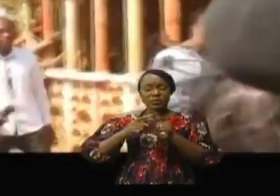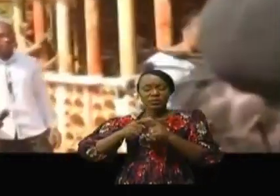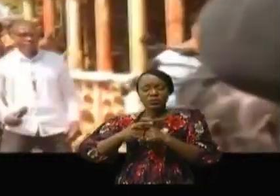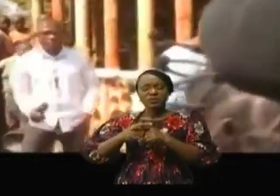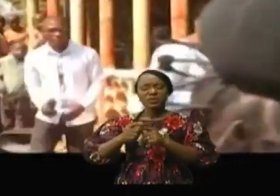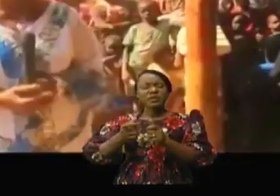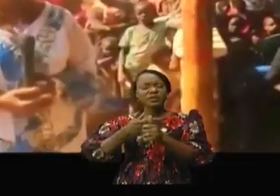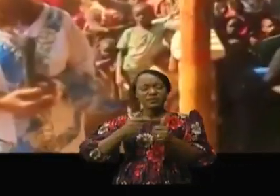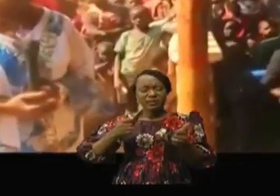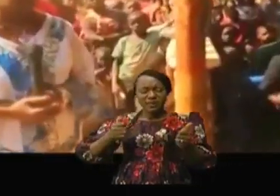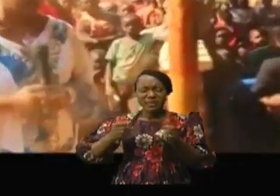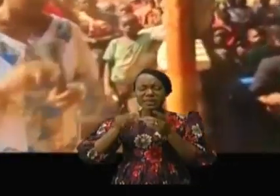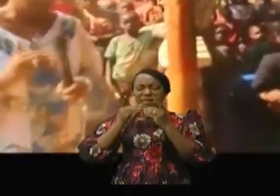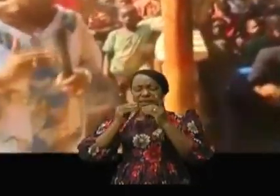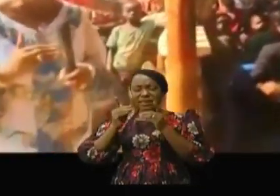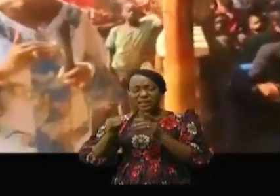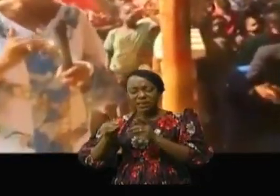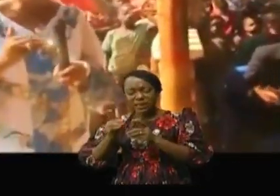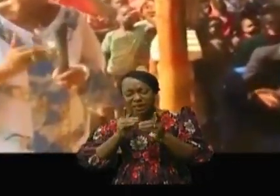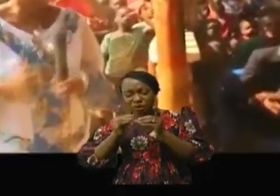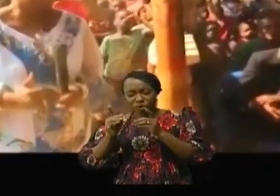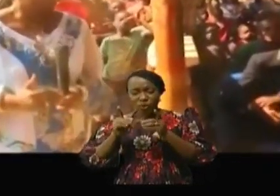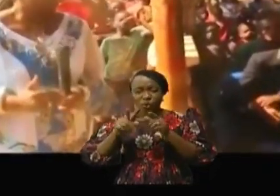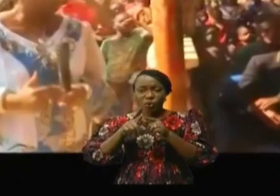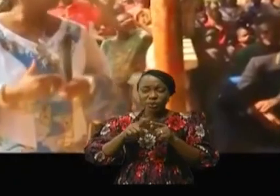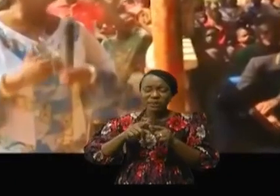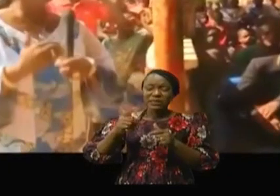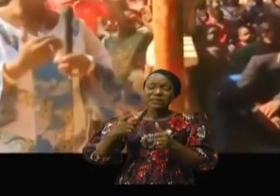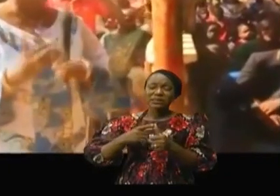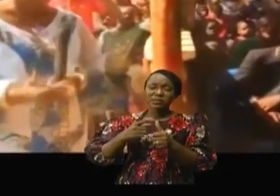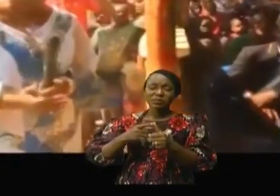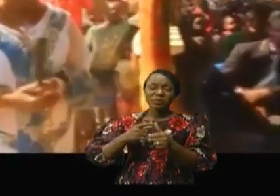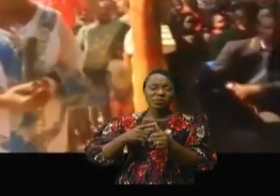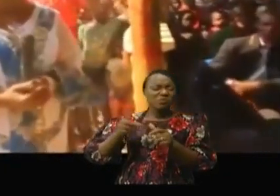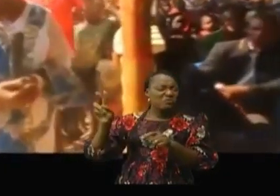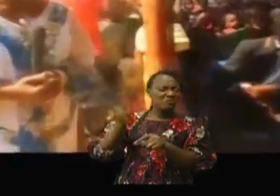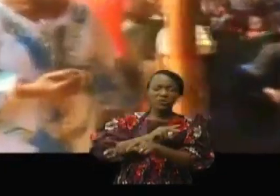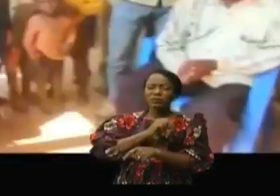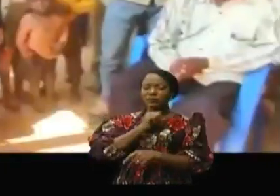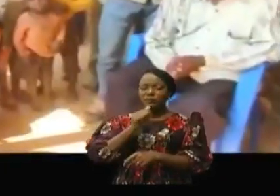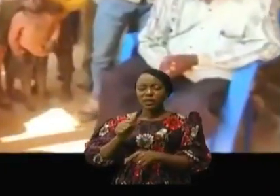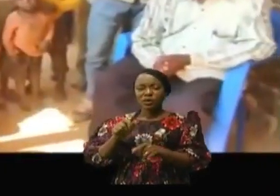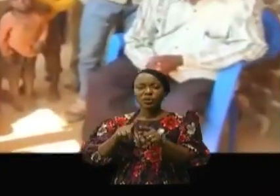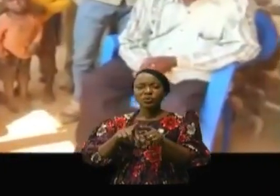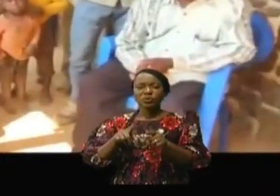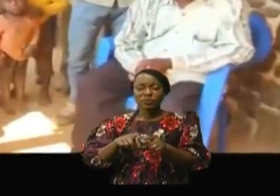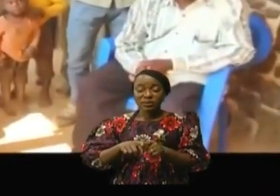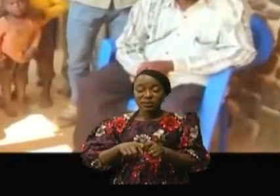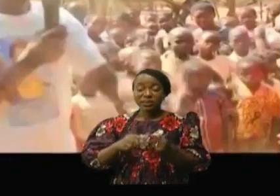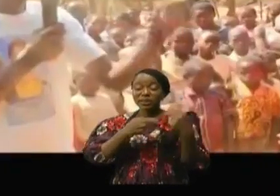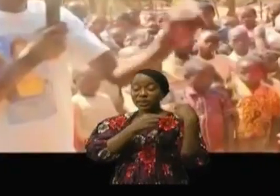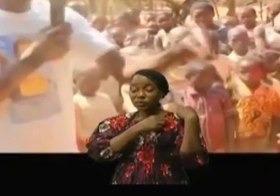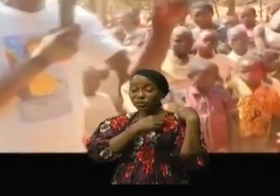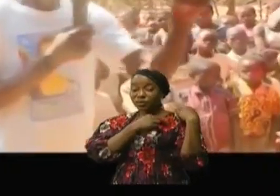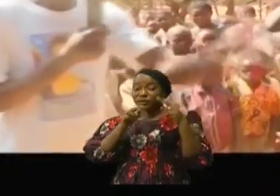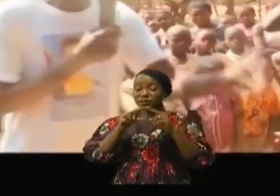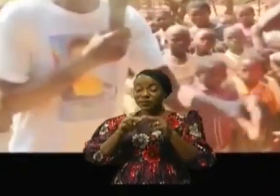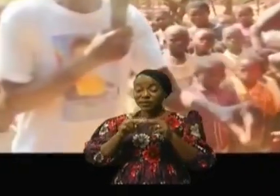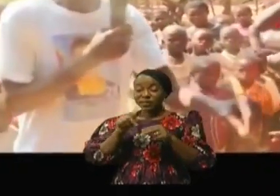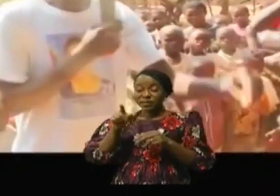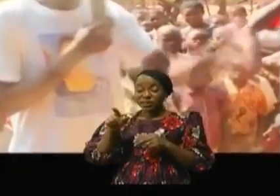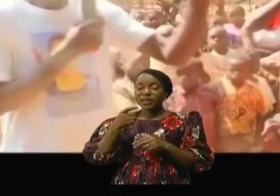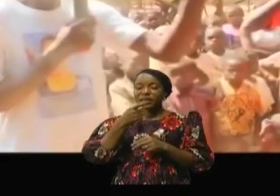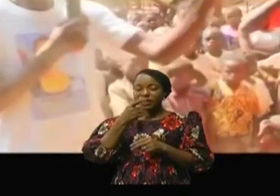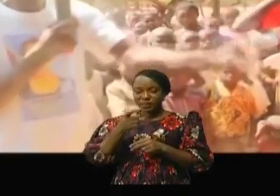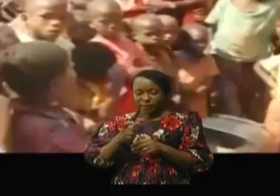les dialogues, la recherche des consensus et surtout la non-violence. La notabilité du village de Mukwemba lui a fait part de